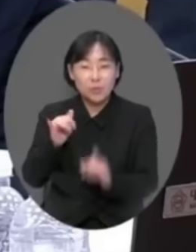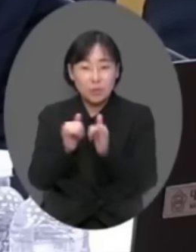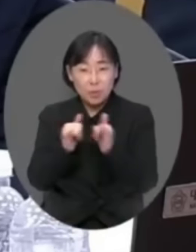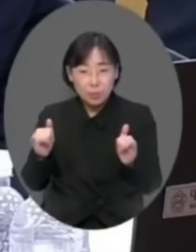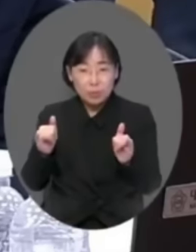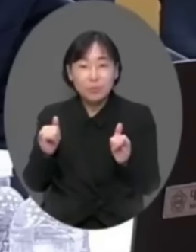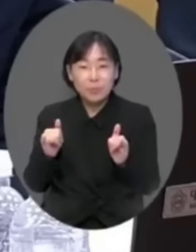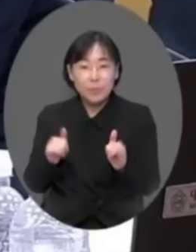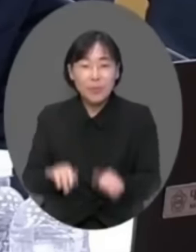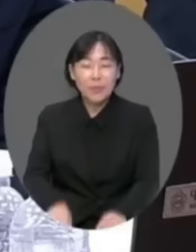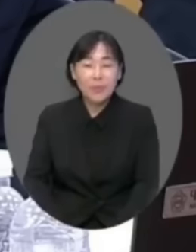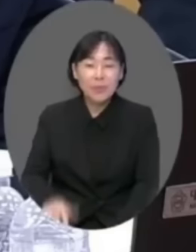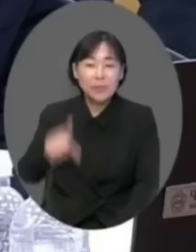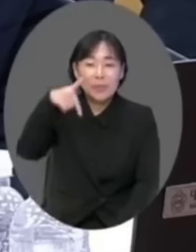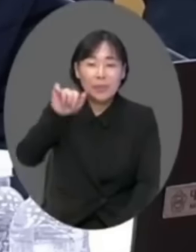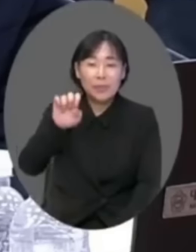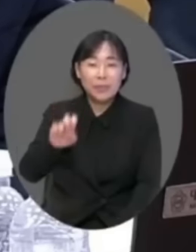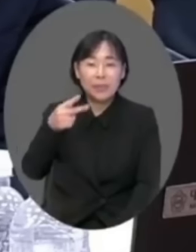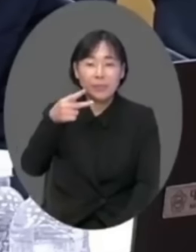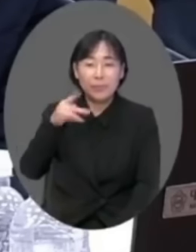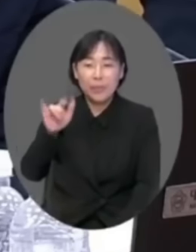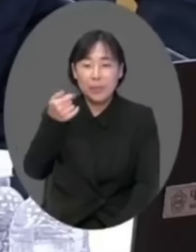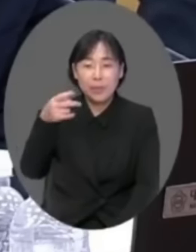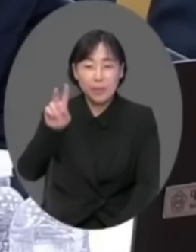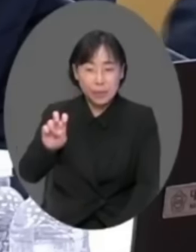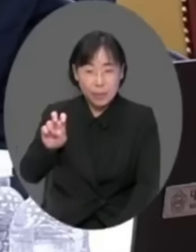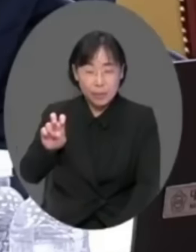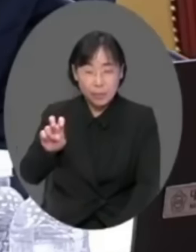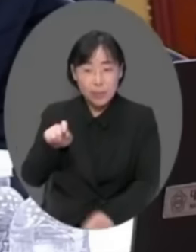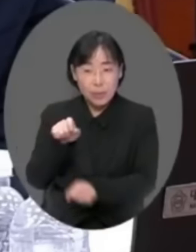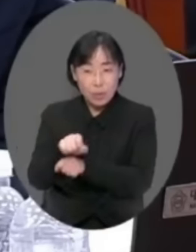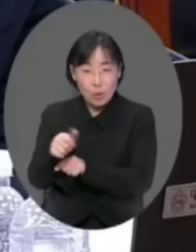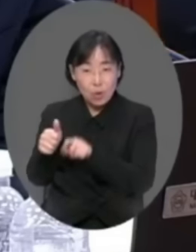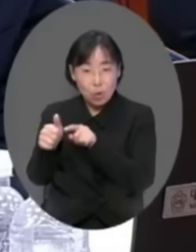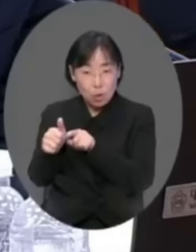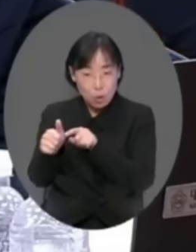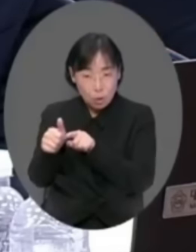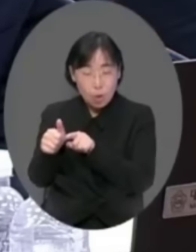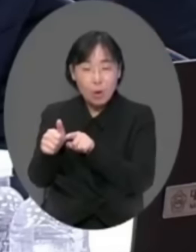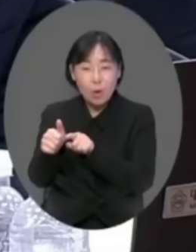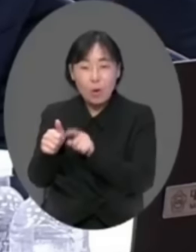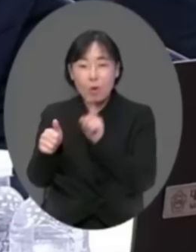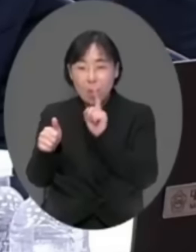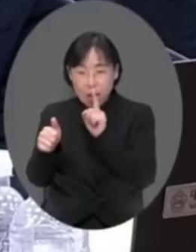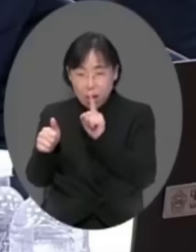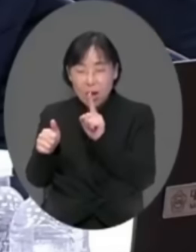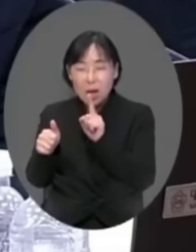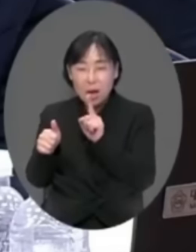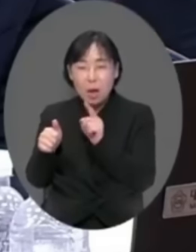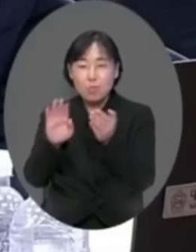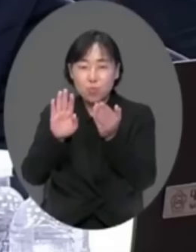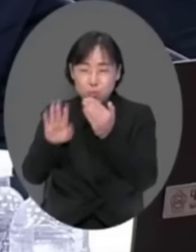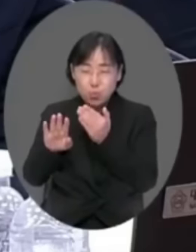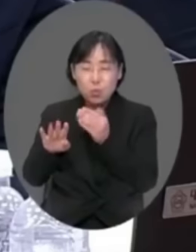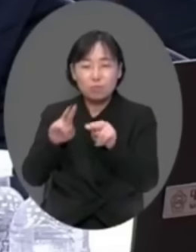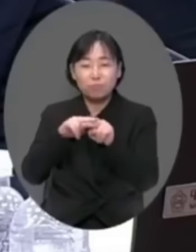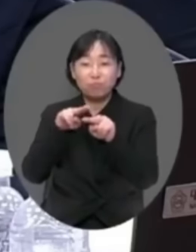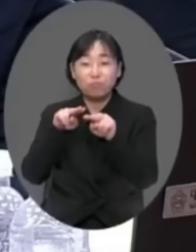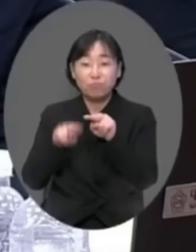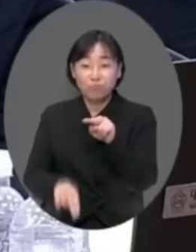김대남 전행정관 예 그분은 그런 본인의 발언에 대해서 어